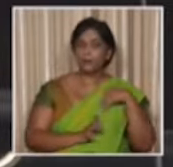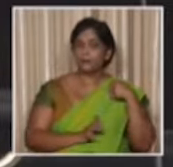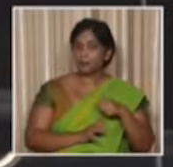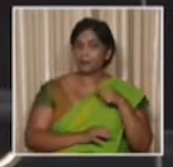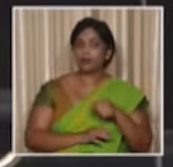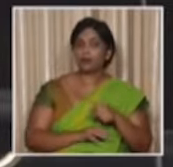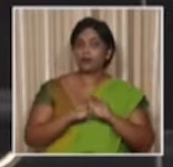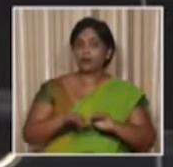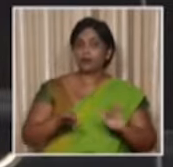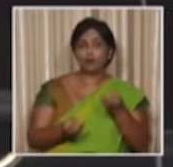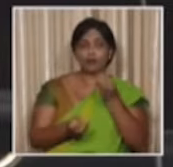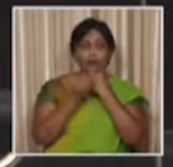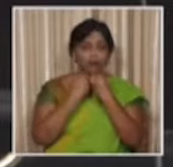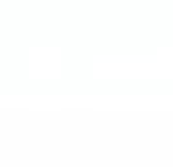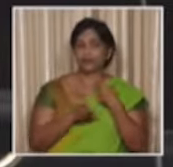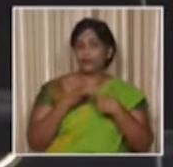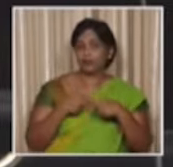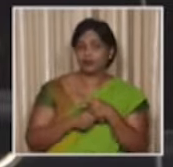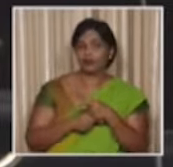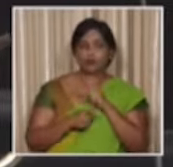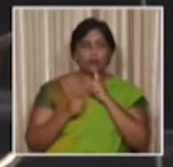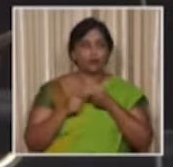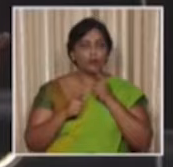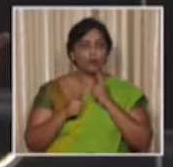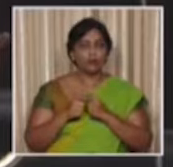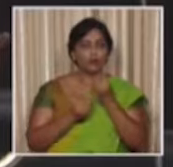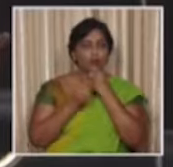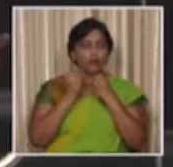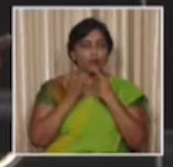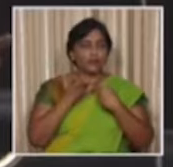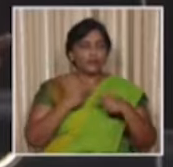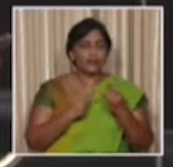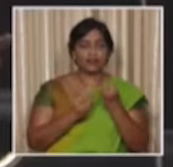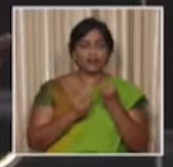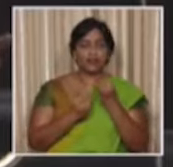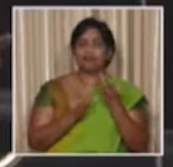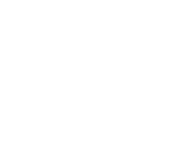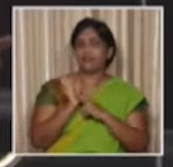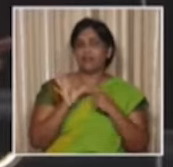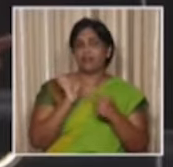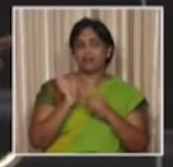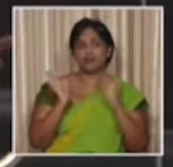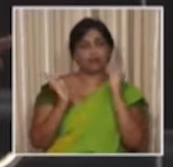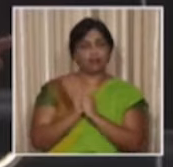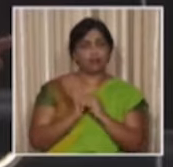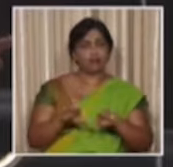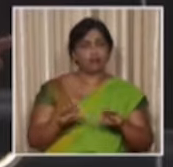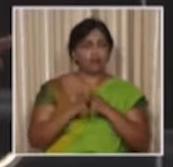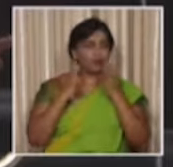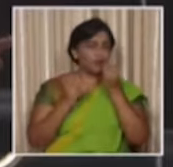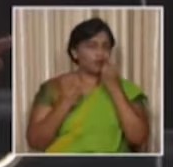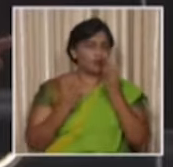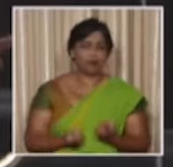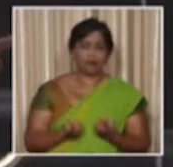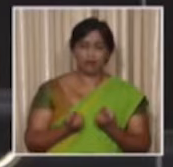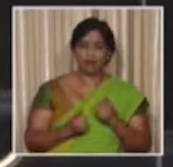මේ ලදරු පෝෂණයට අවශ්‍ය දේවල් උදාහරණයක් වගේ මේ පෝෂ වගේ දේවල් වලටත් වැට් එක ගහලා තියෙනවා. දරුවන්ට ලොකු මන්ද පෝෂණයක් තියෙන